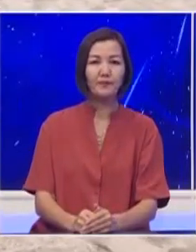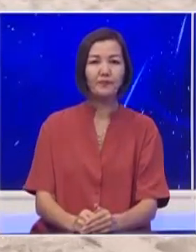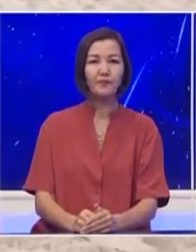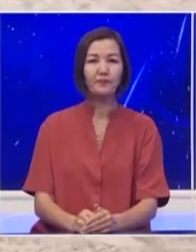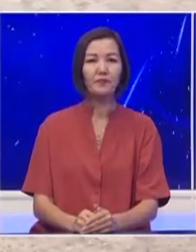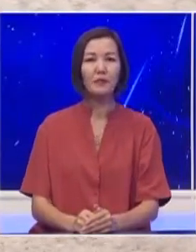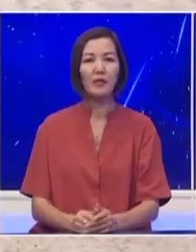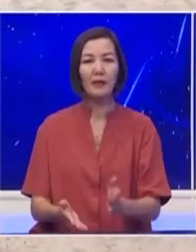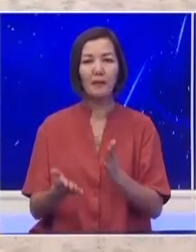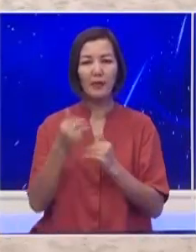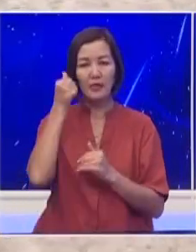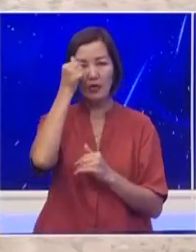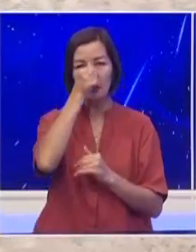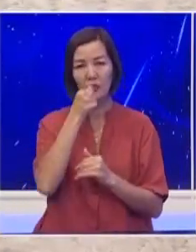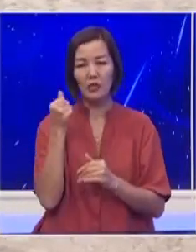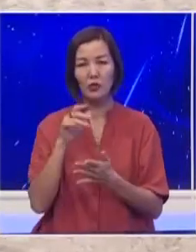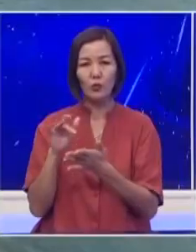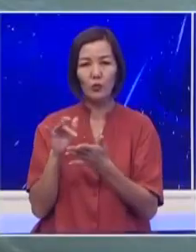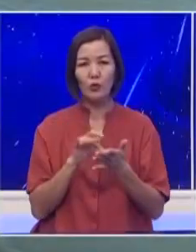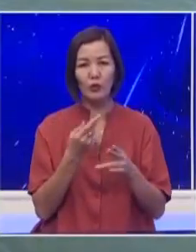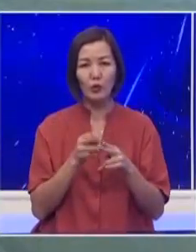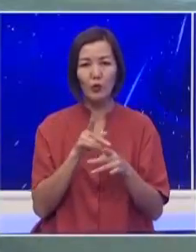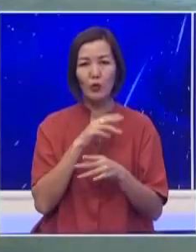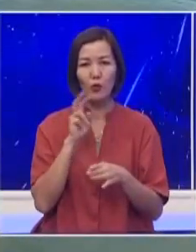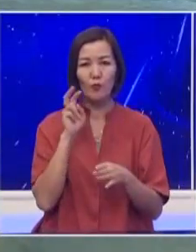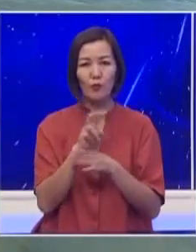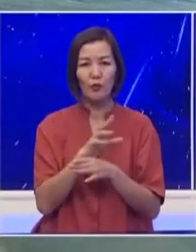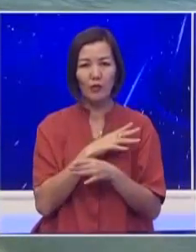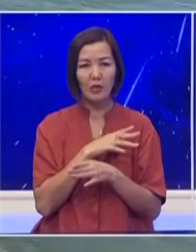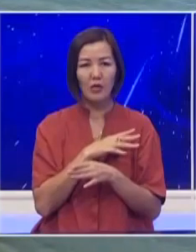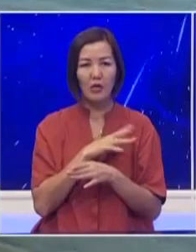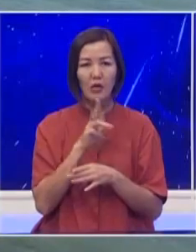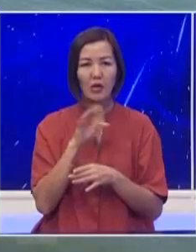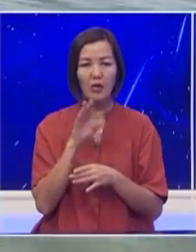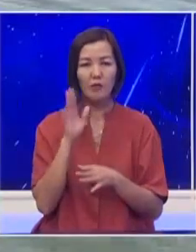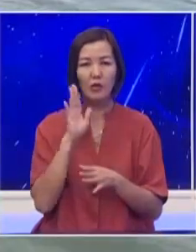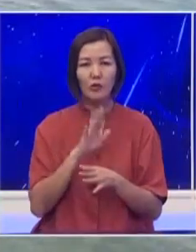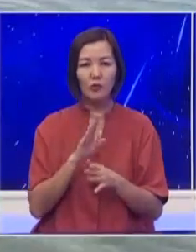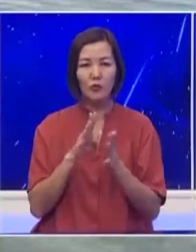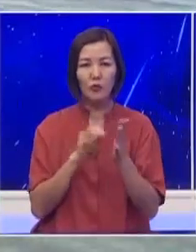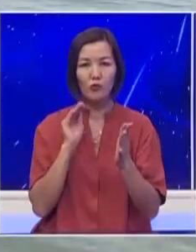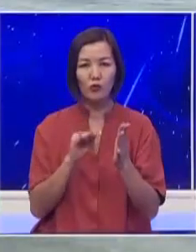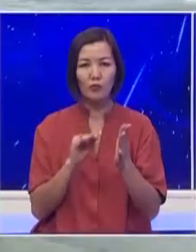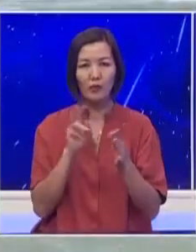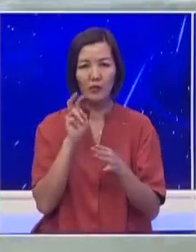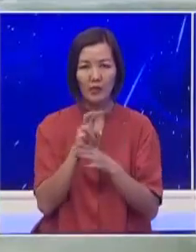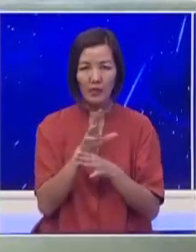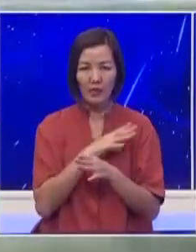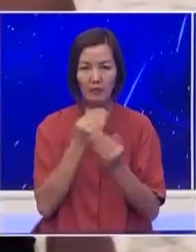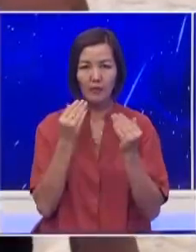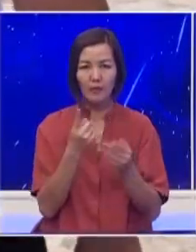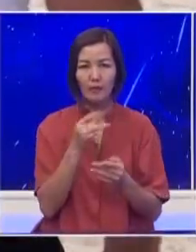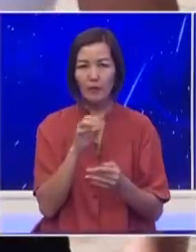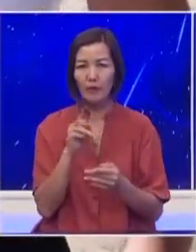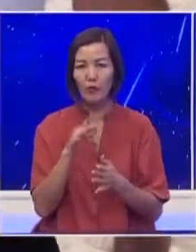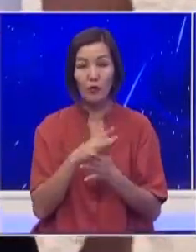қарасақ, былтырғыдан қарағанда бізде көбірек енді. Былтыр Қапшағай су қоймасының жағалауына 900 мың адамдай келсе, биыл біз